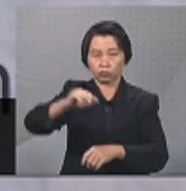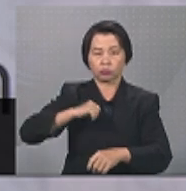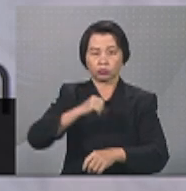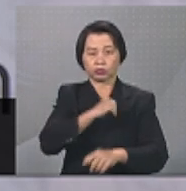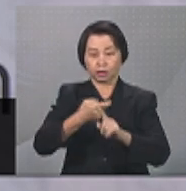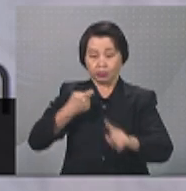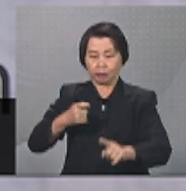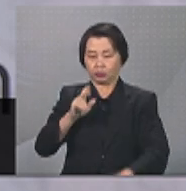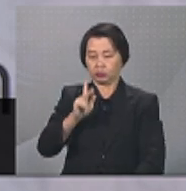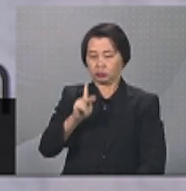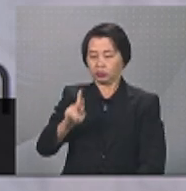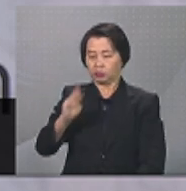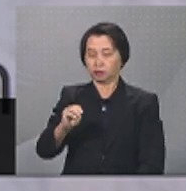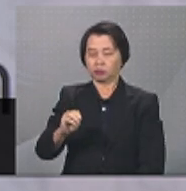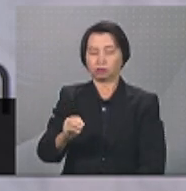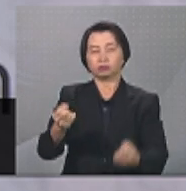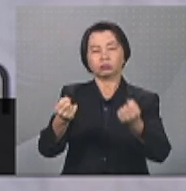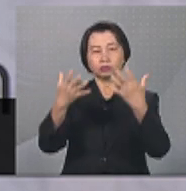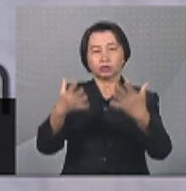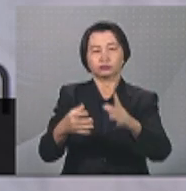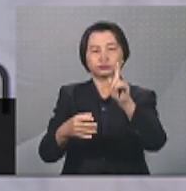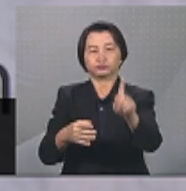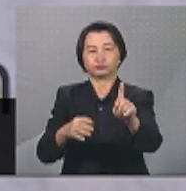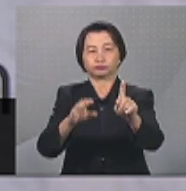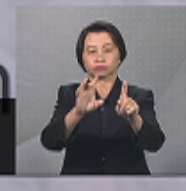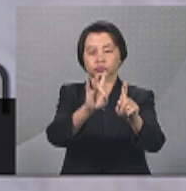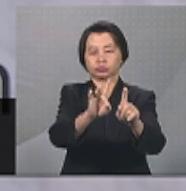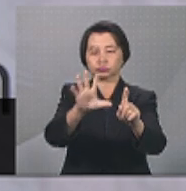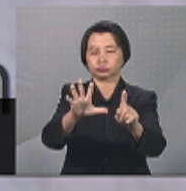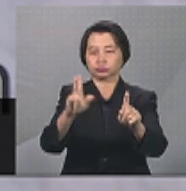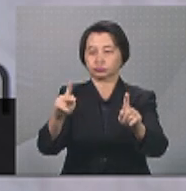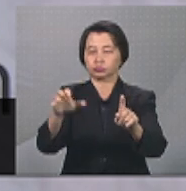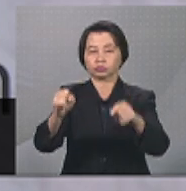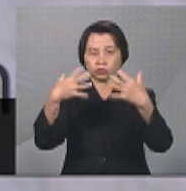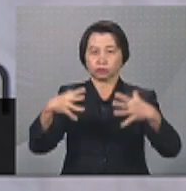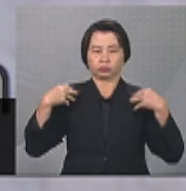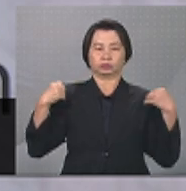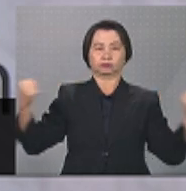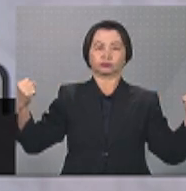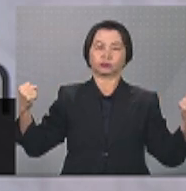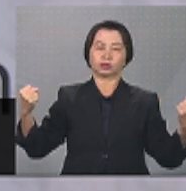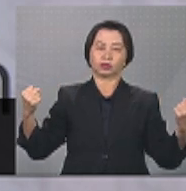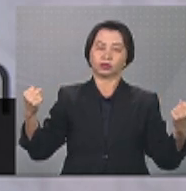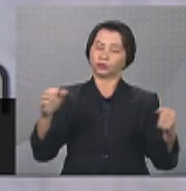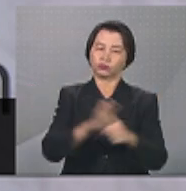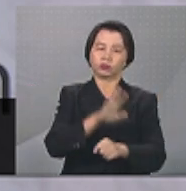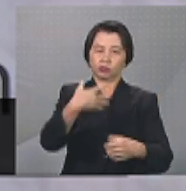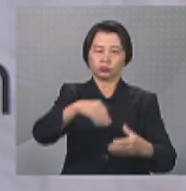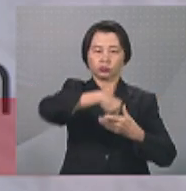Kementerian Kesihatan Malaysia, sebanyak 185 kes telah pulih sepenuhnya dan